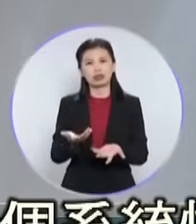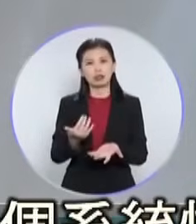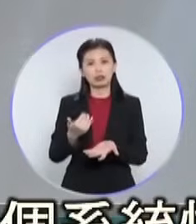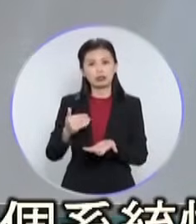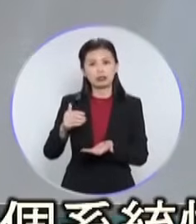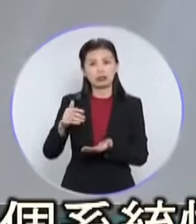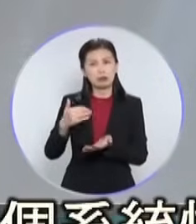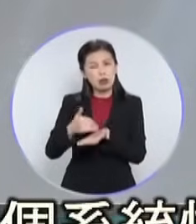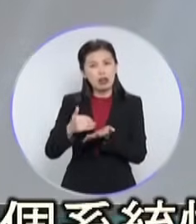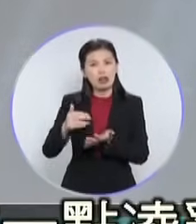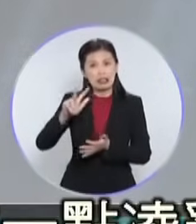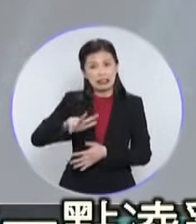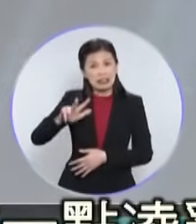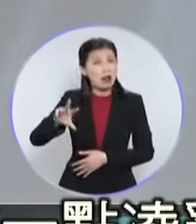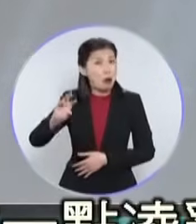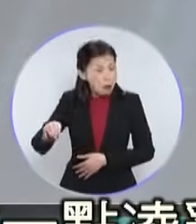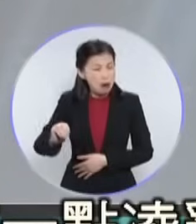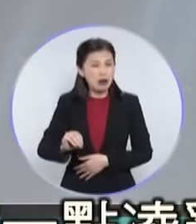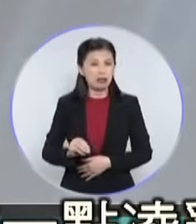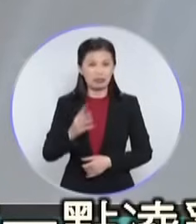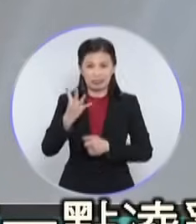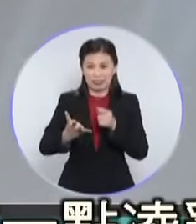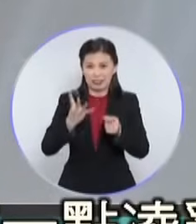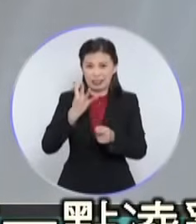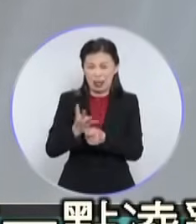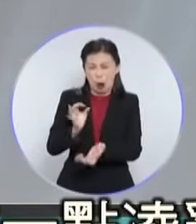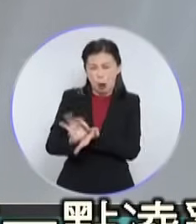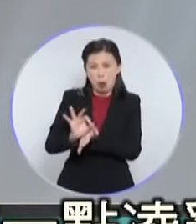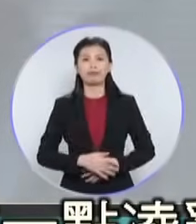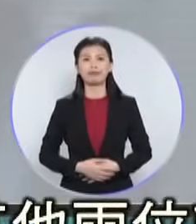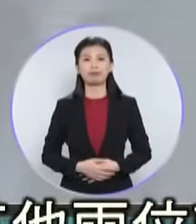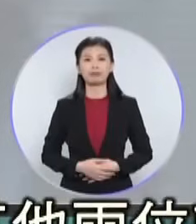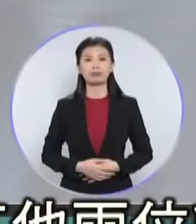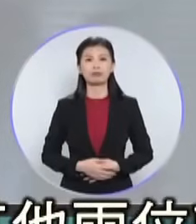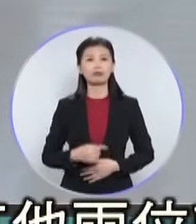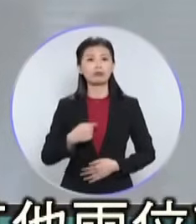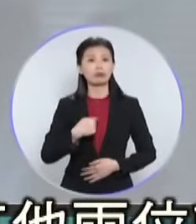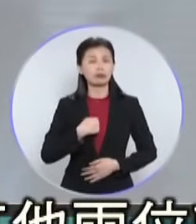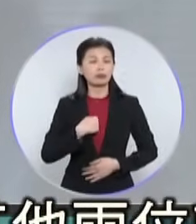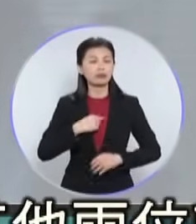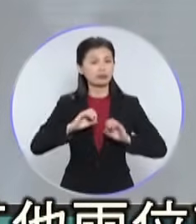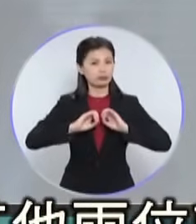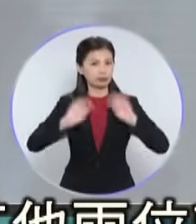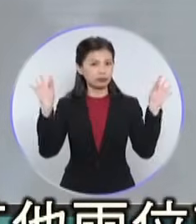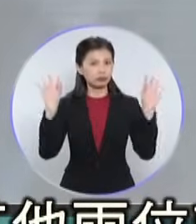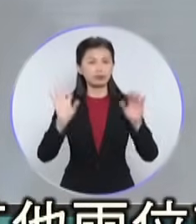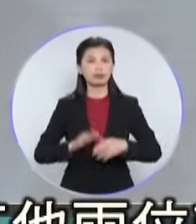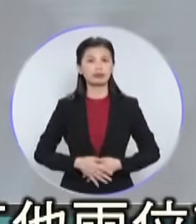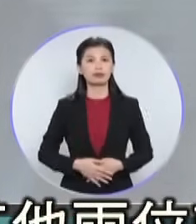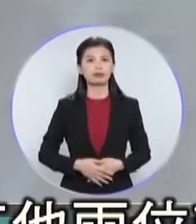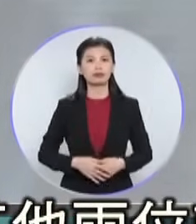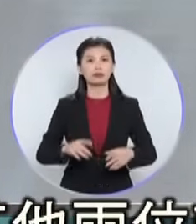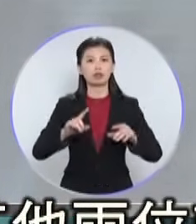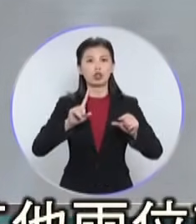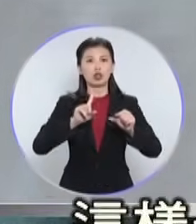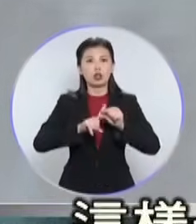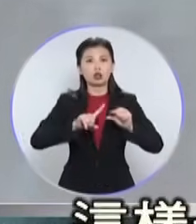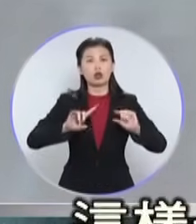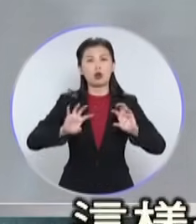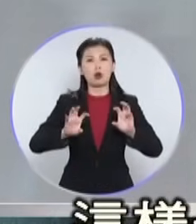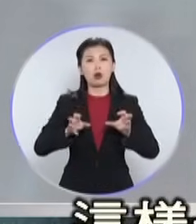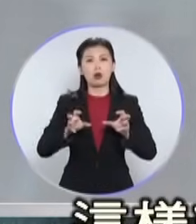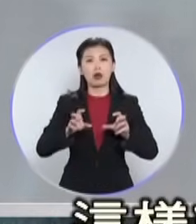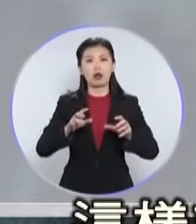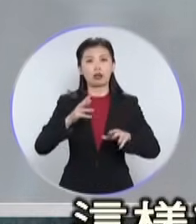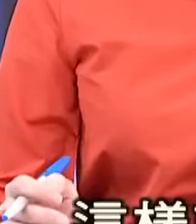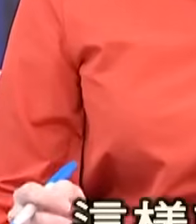个presentation 有一点凌乱，有一点分散了。不过哈，其他两位就已经招架不住了，这样也